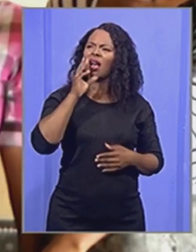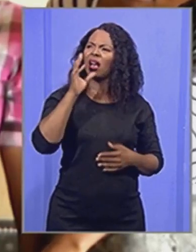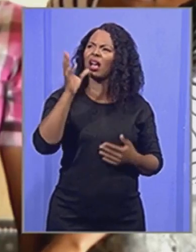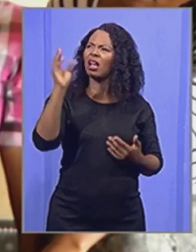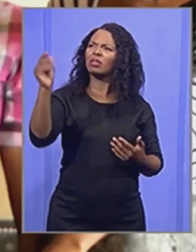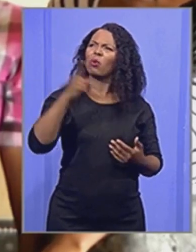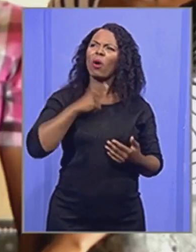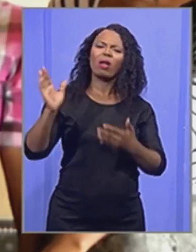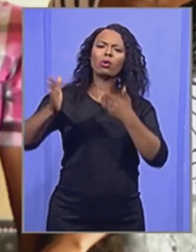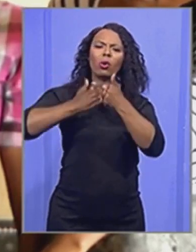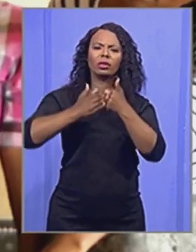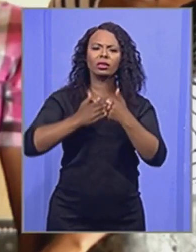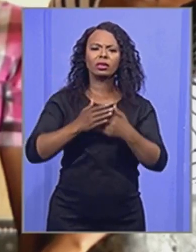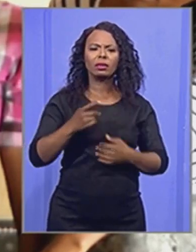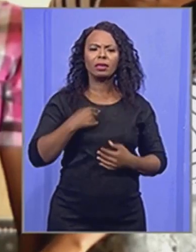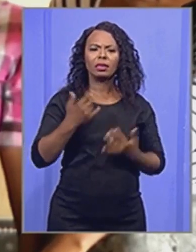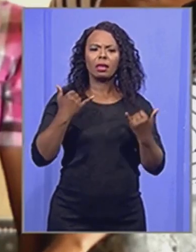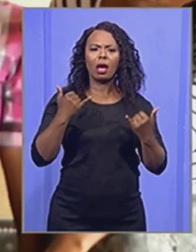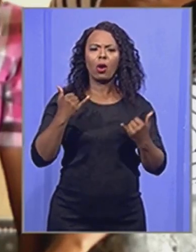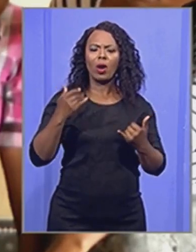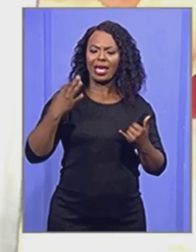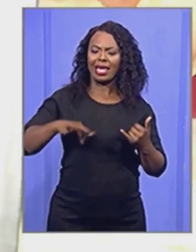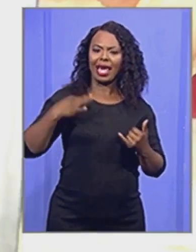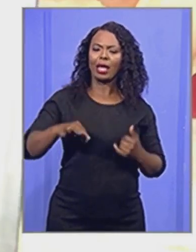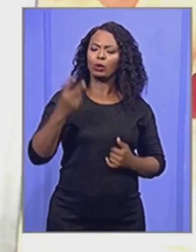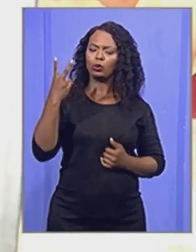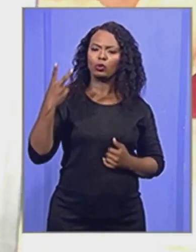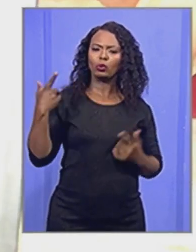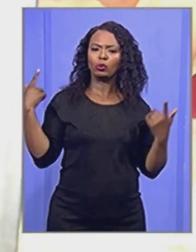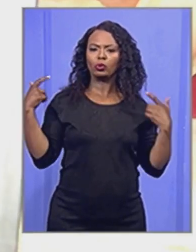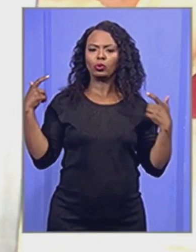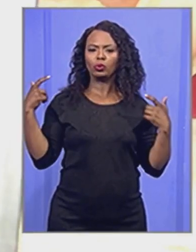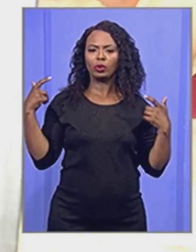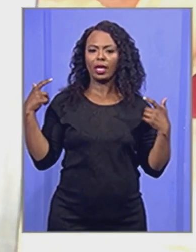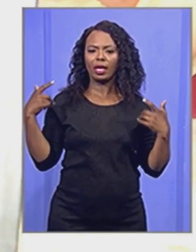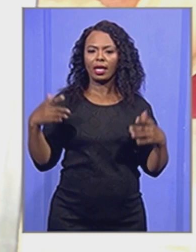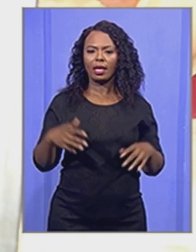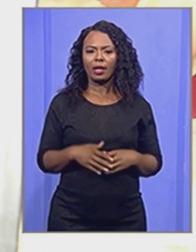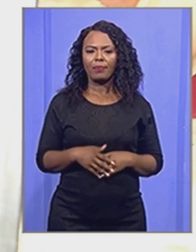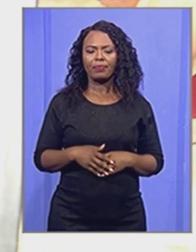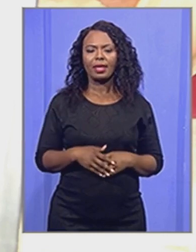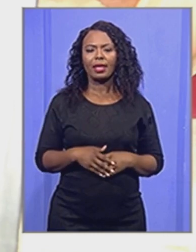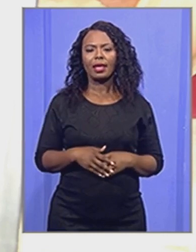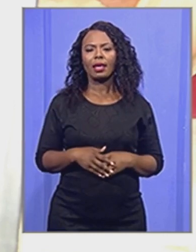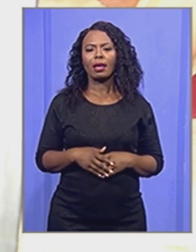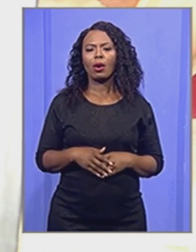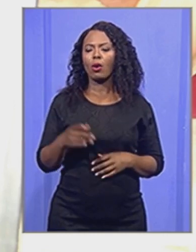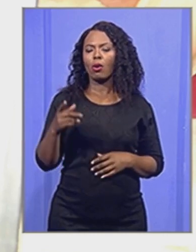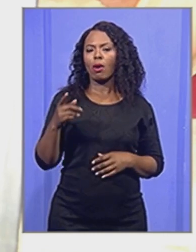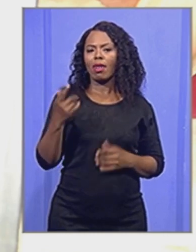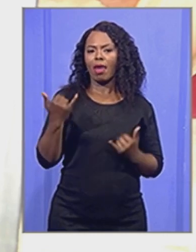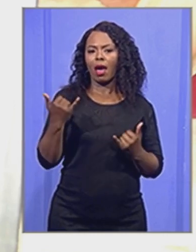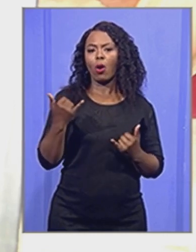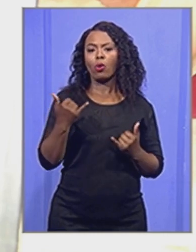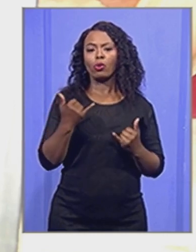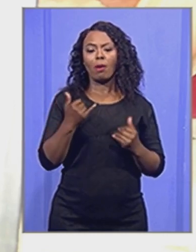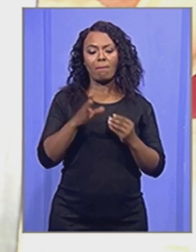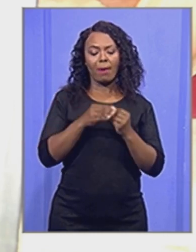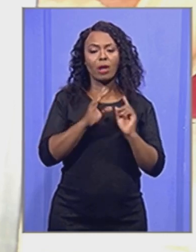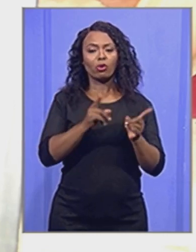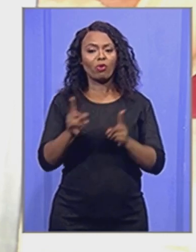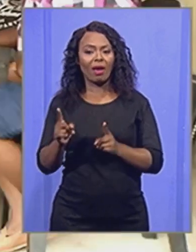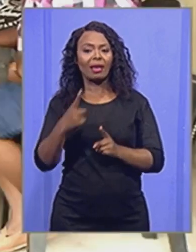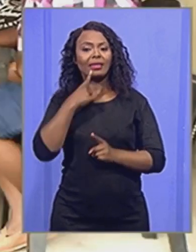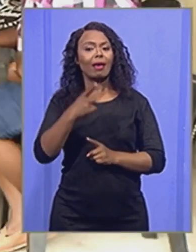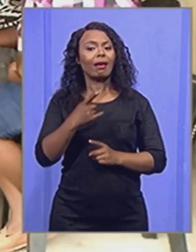no bona banana ba mo pele ga rena ba re šupile ka dithuto. Ba bangwe ba maloko a stokvel se ba re ba be ba ena le ditoro tše dikgolo ka masheleng